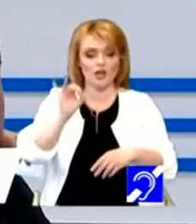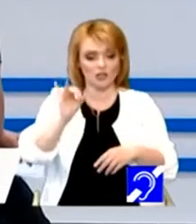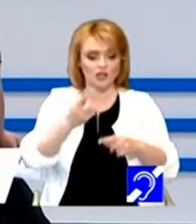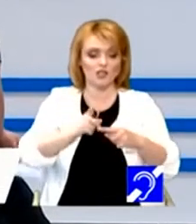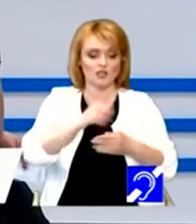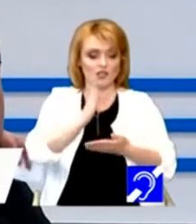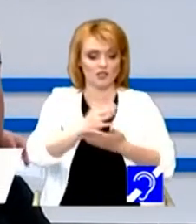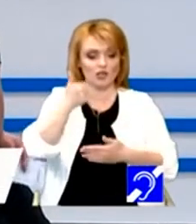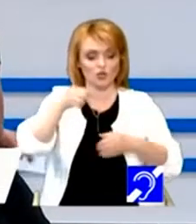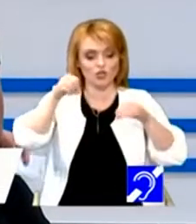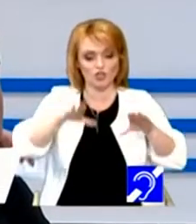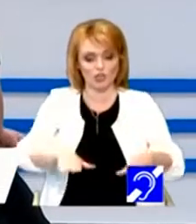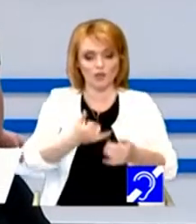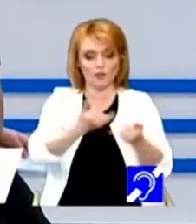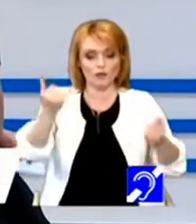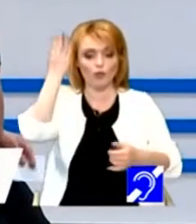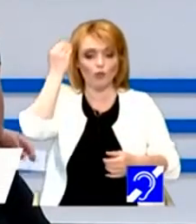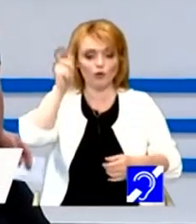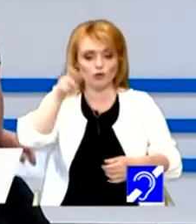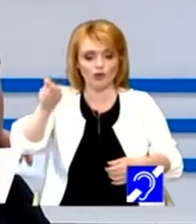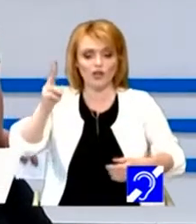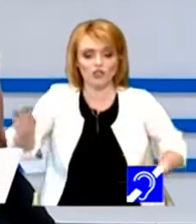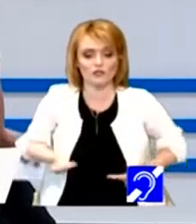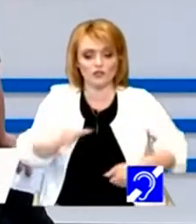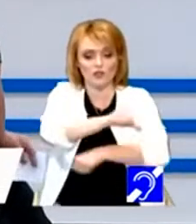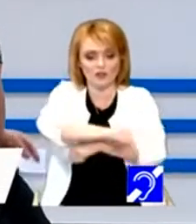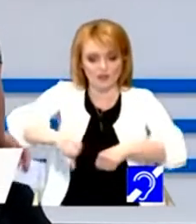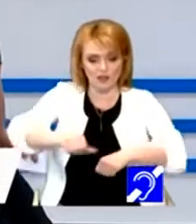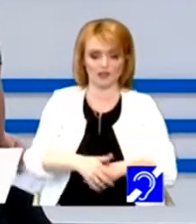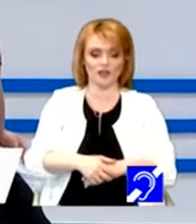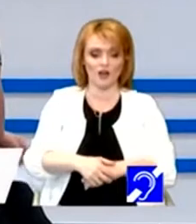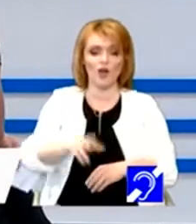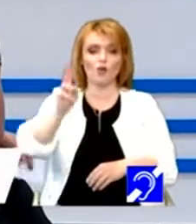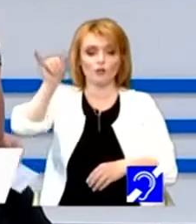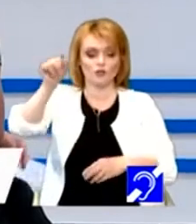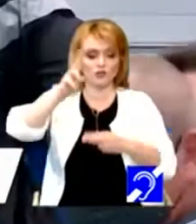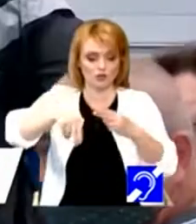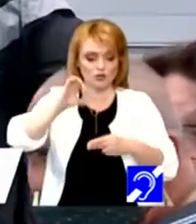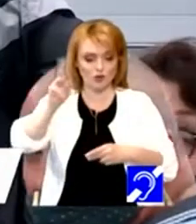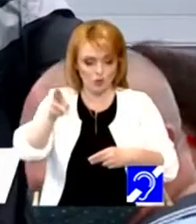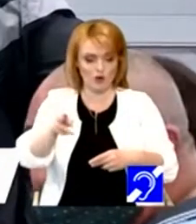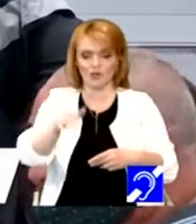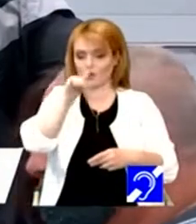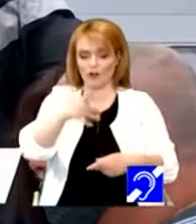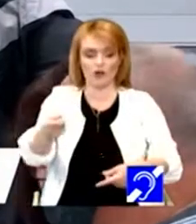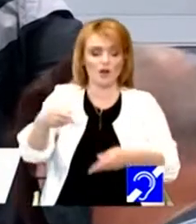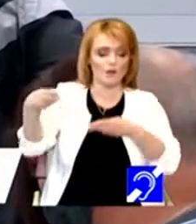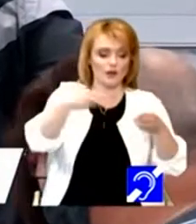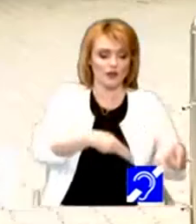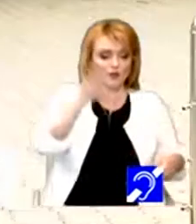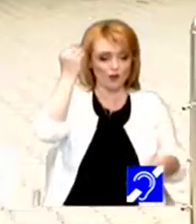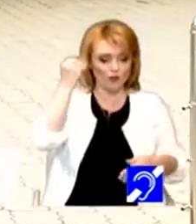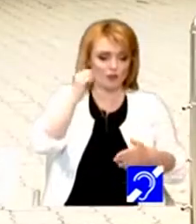cetățenii de peste hotare cu pașapoarte expirate care din cauza pandemiei nu au putut ajunge în Republica Moldova ca să